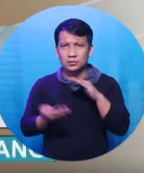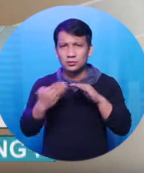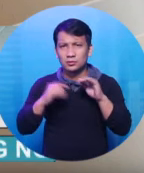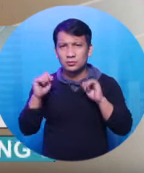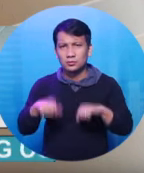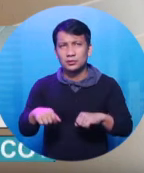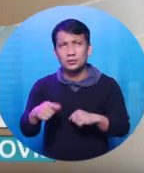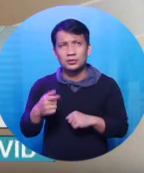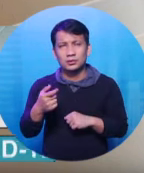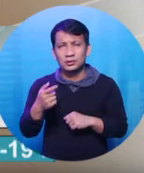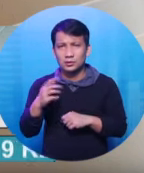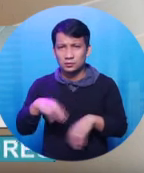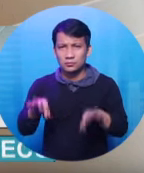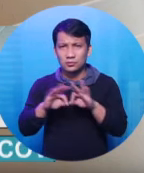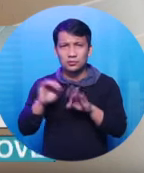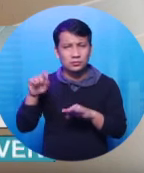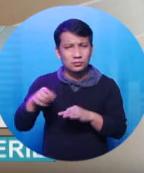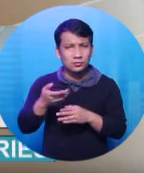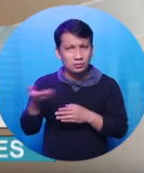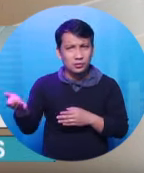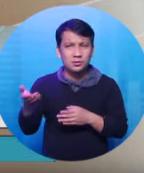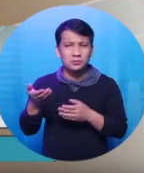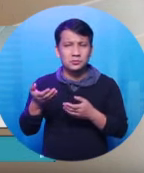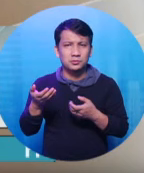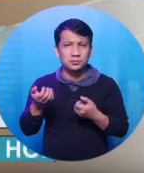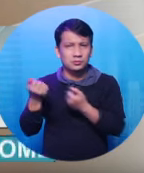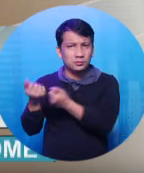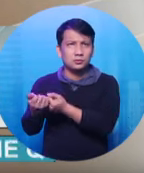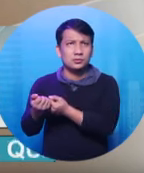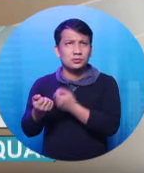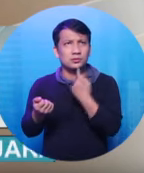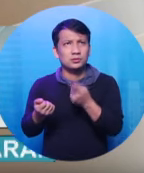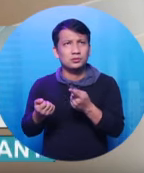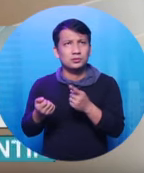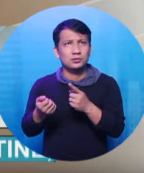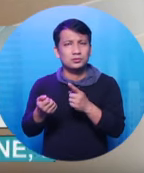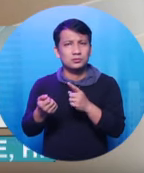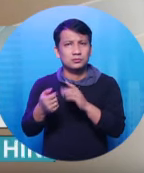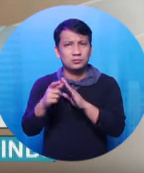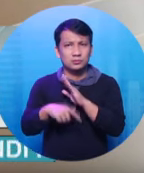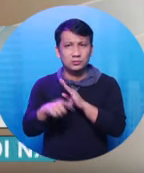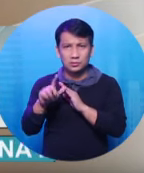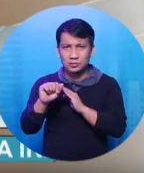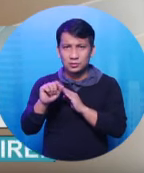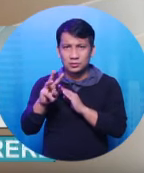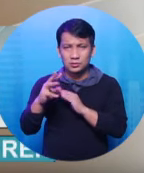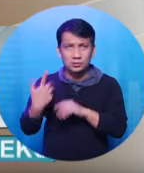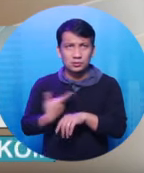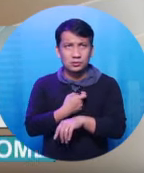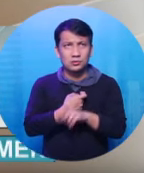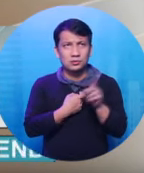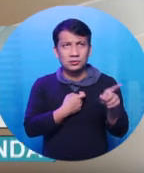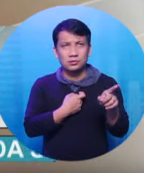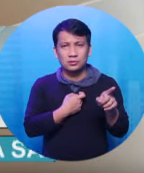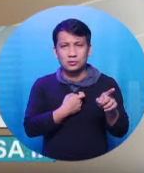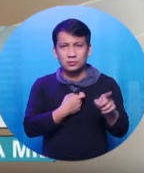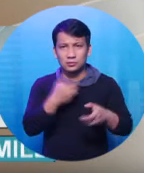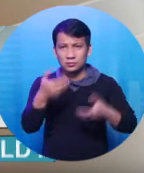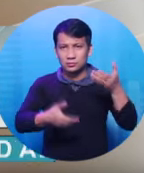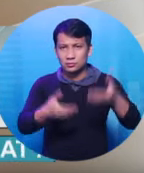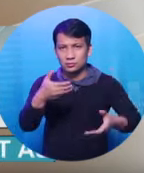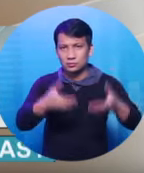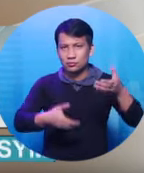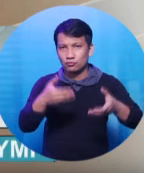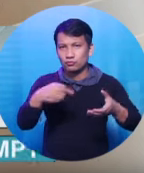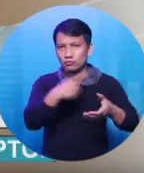necessities na kailangan niyo po, ipoprovide po namin. Pero doon po sa mga danyos, yung sa mga sugat and all, yung korte po magde-decide